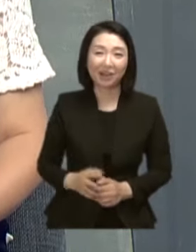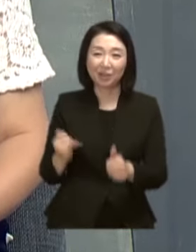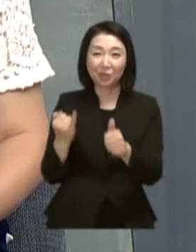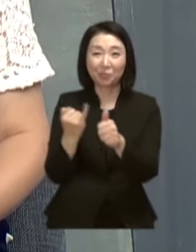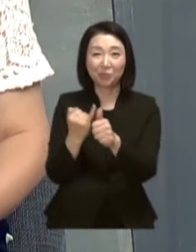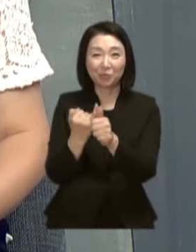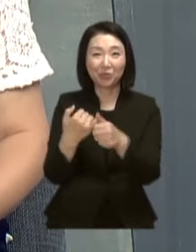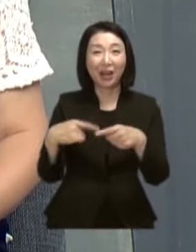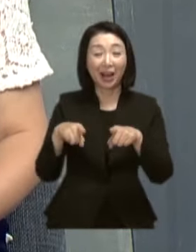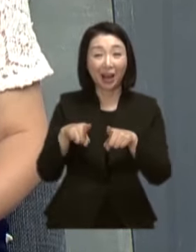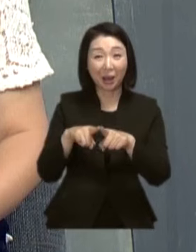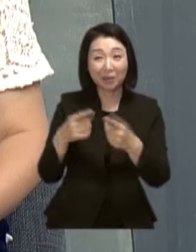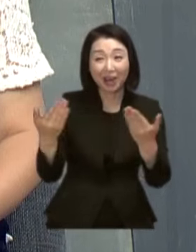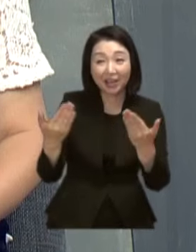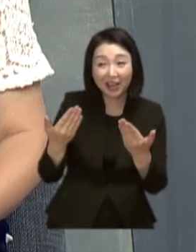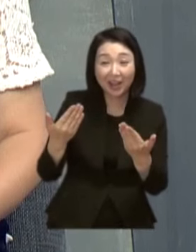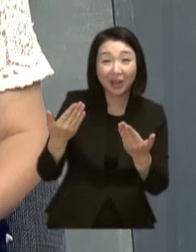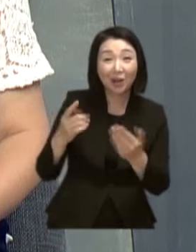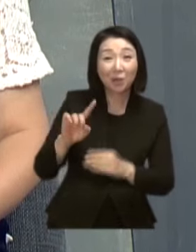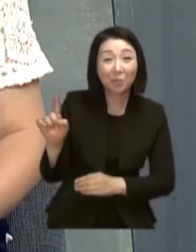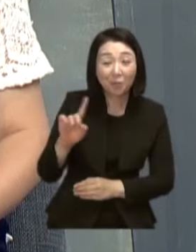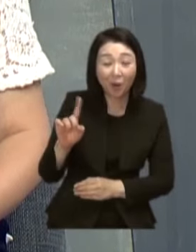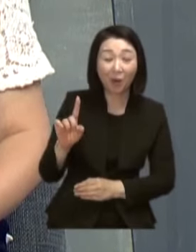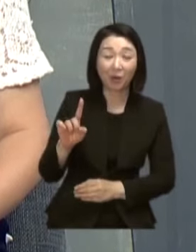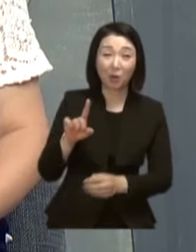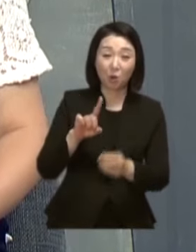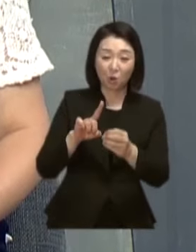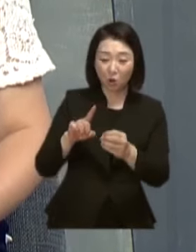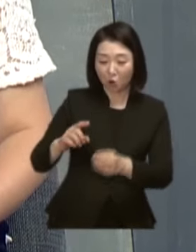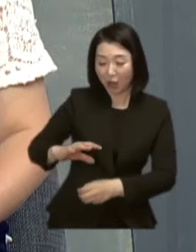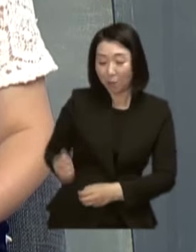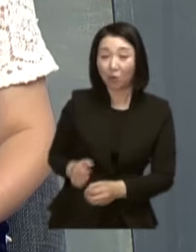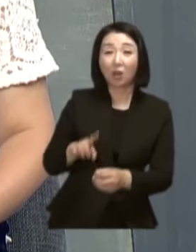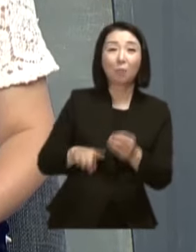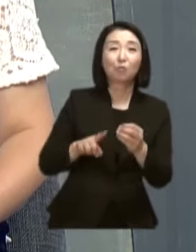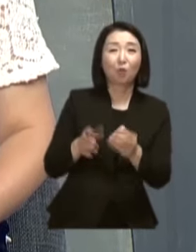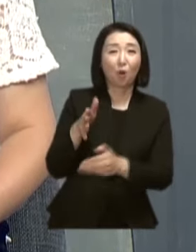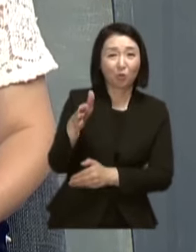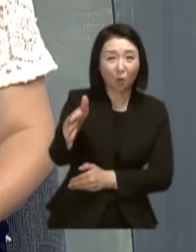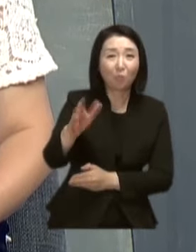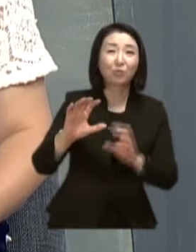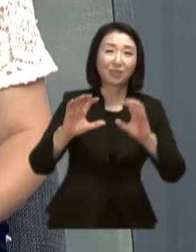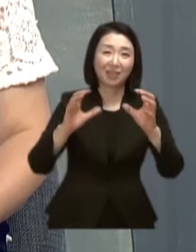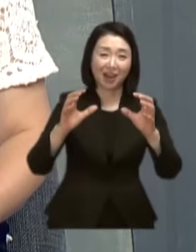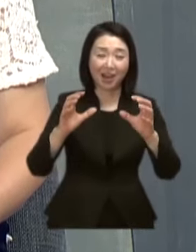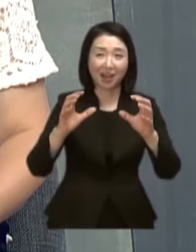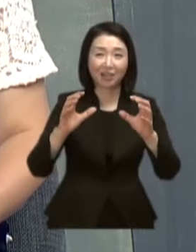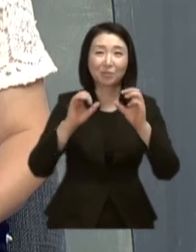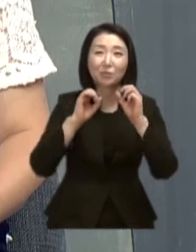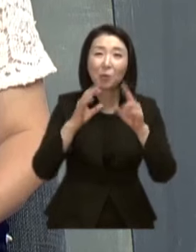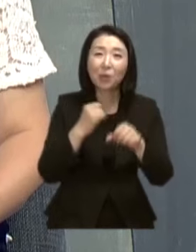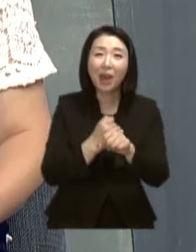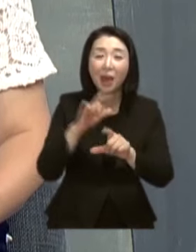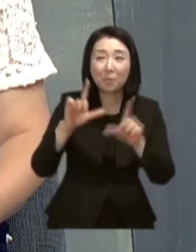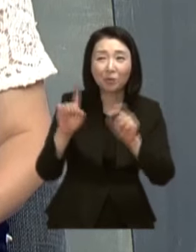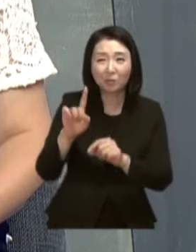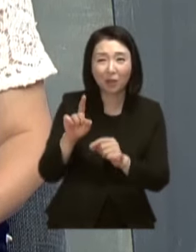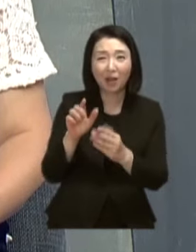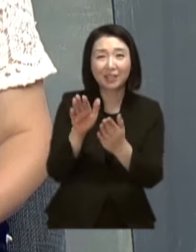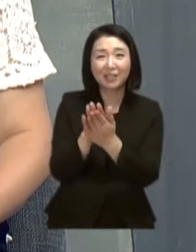분이 어떤 사역으로 불교 국가라고 불리는 캄보디아에서 복음의 통로를 만들고 계신지 두 분이 직접 촬영하신